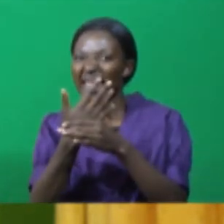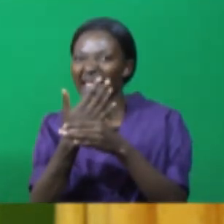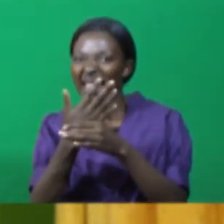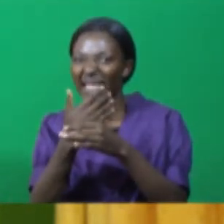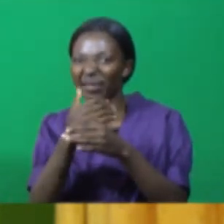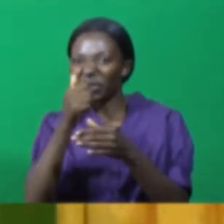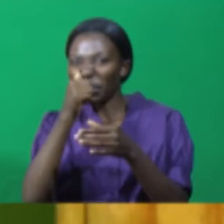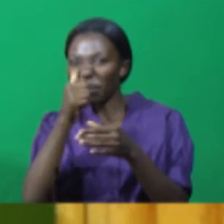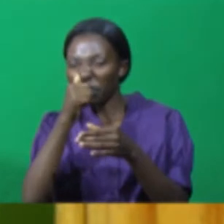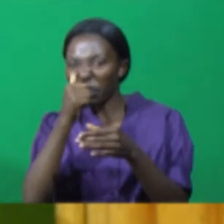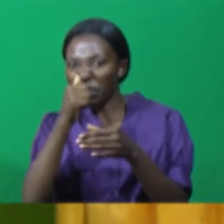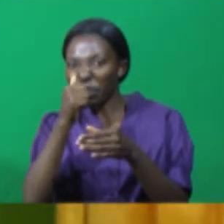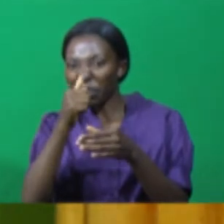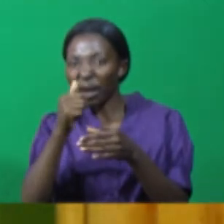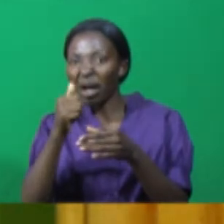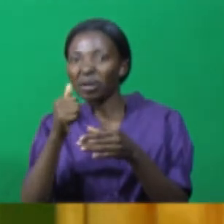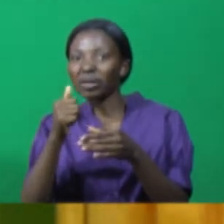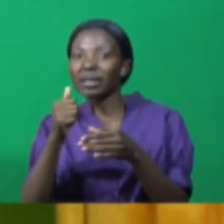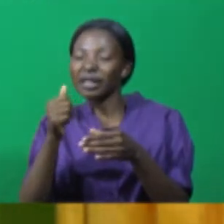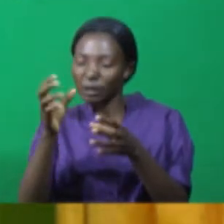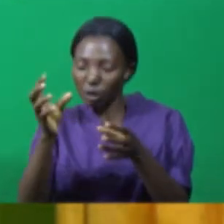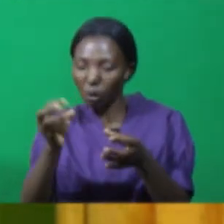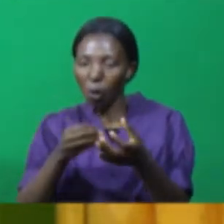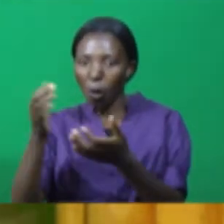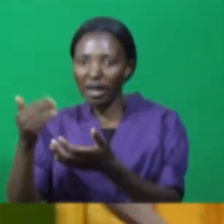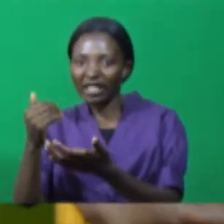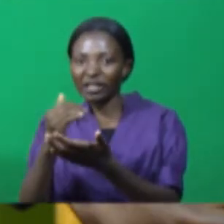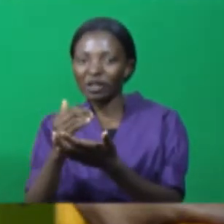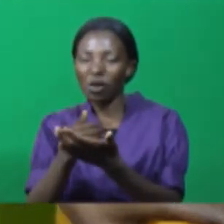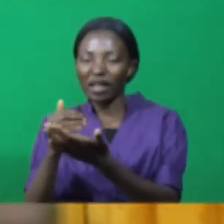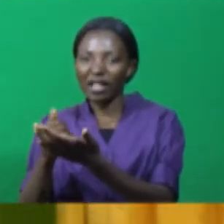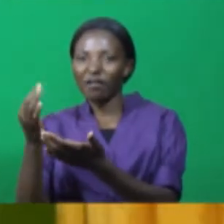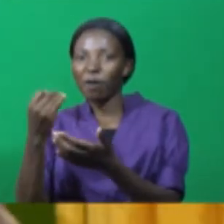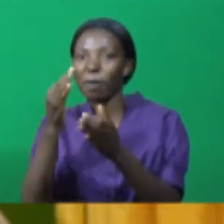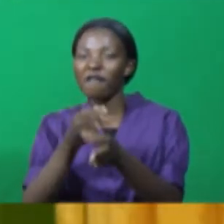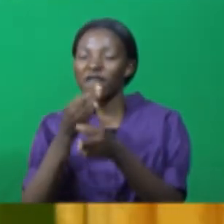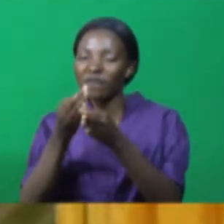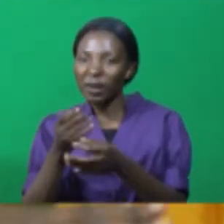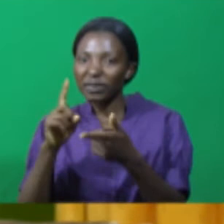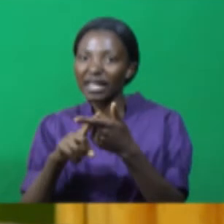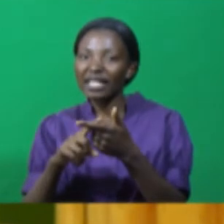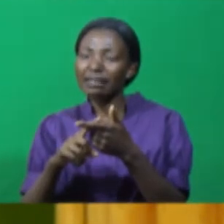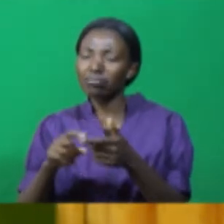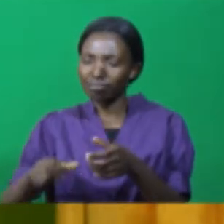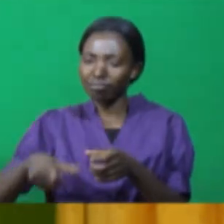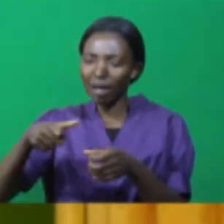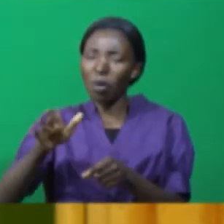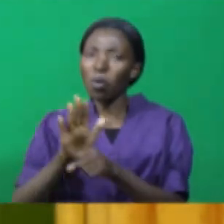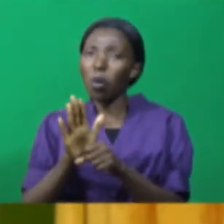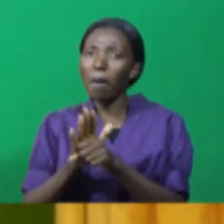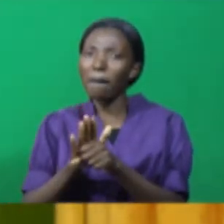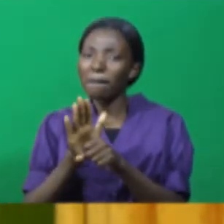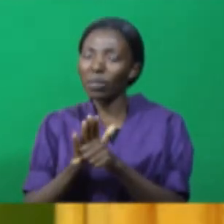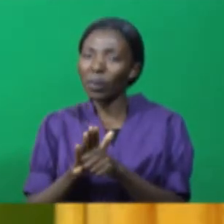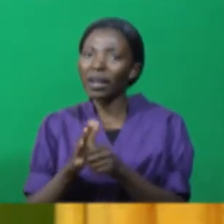Saka vaitotengesa. Vaitonotemba mutsine vachiomesa. vachiendesa masaga. Kwa kutiendesa